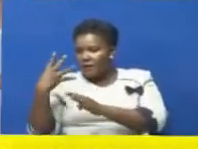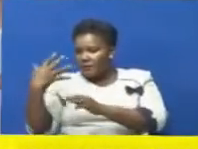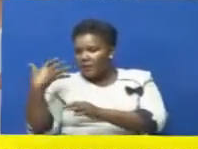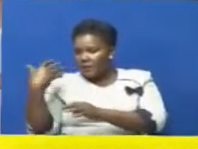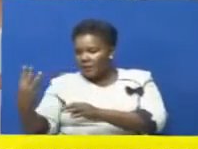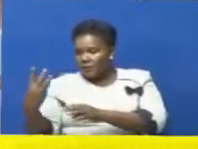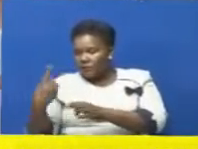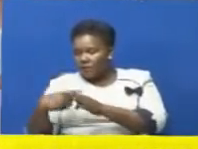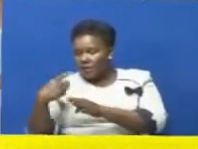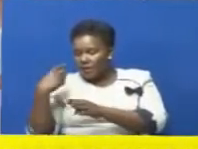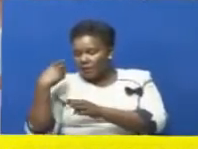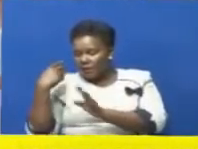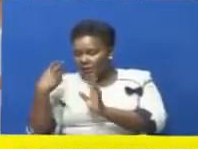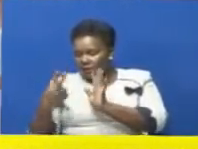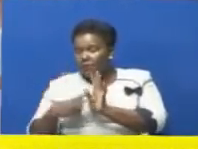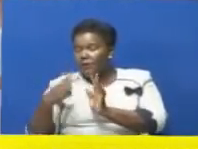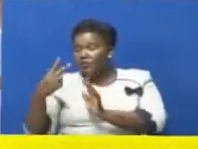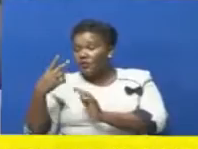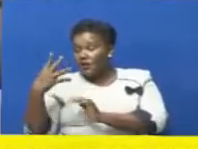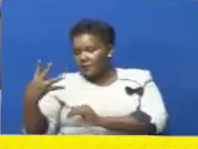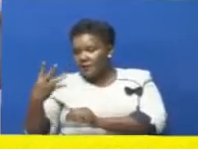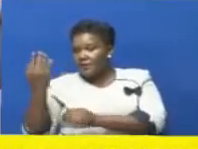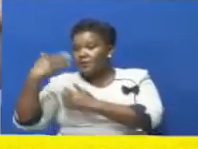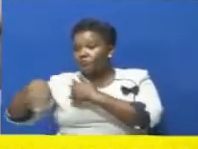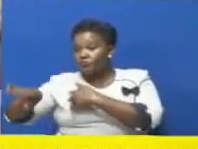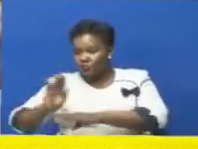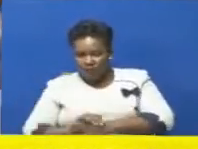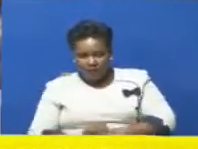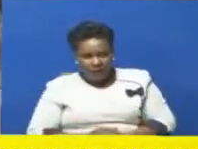1017,453,724 zimeuzwa, ambapo bei ya juu ni shilingi